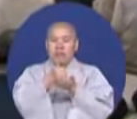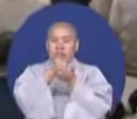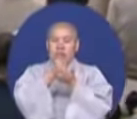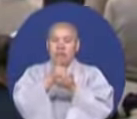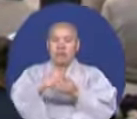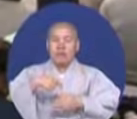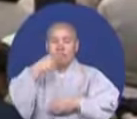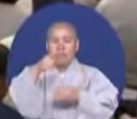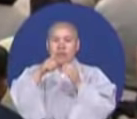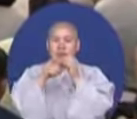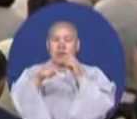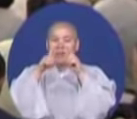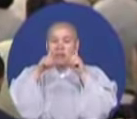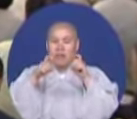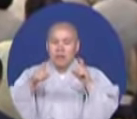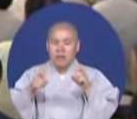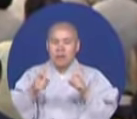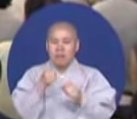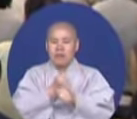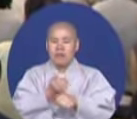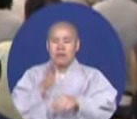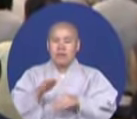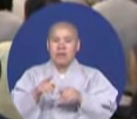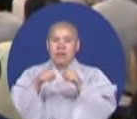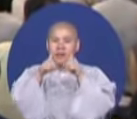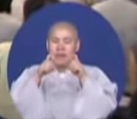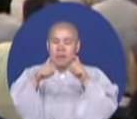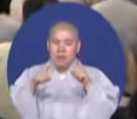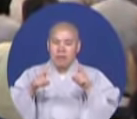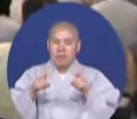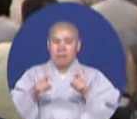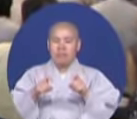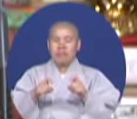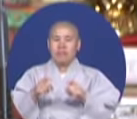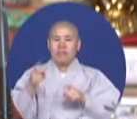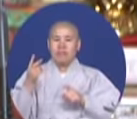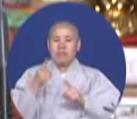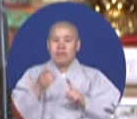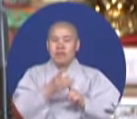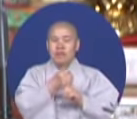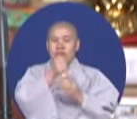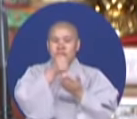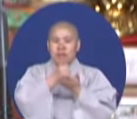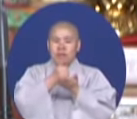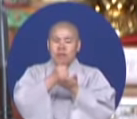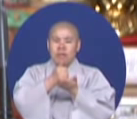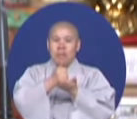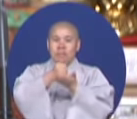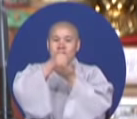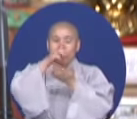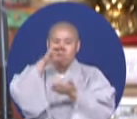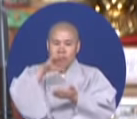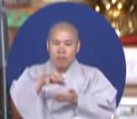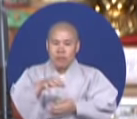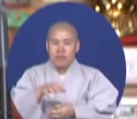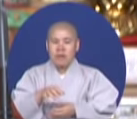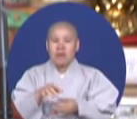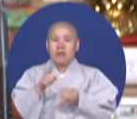탑을 모시고 그러는데 하여튼 이 탑상도량입니다. 이게 탑과 불상을 모신 곳이